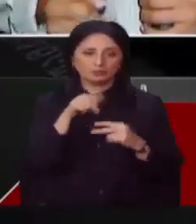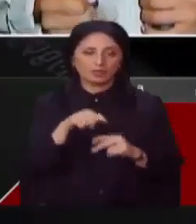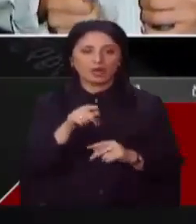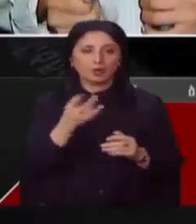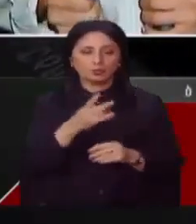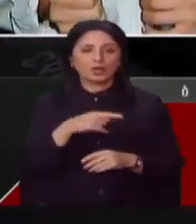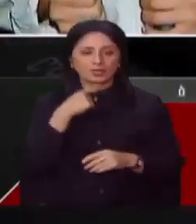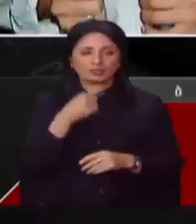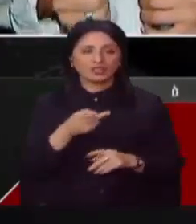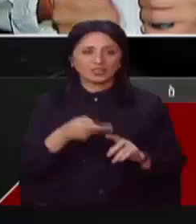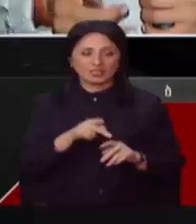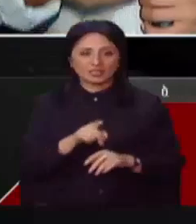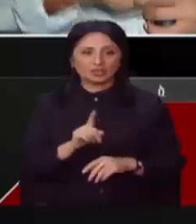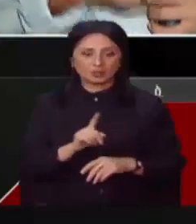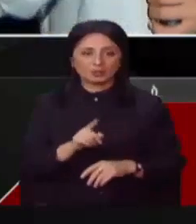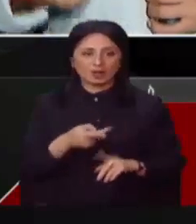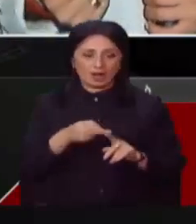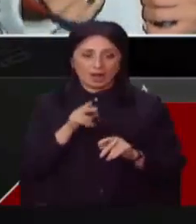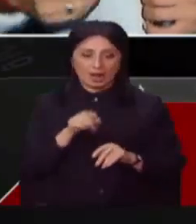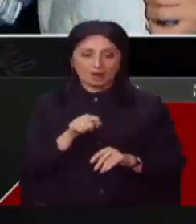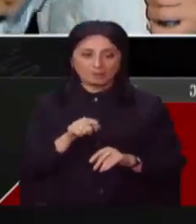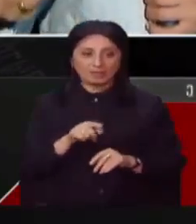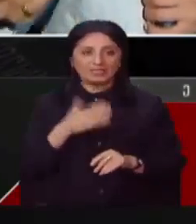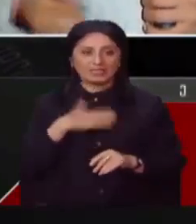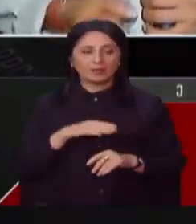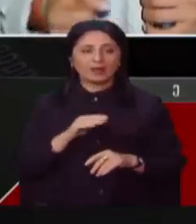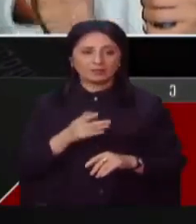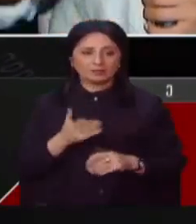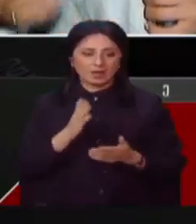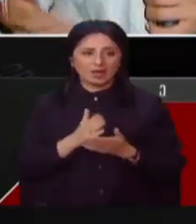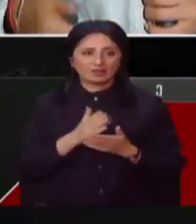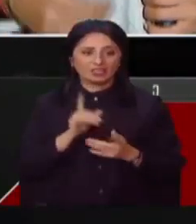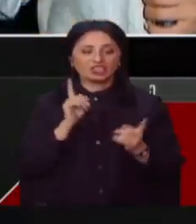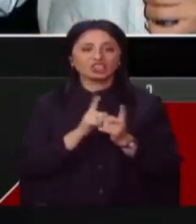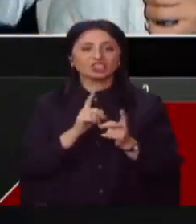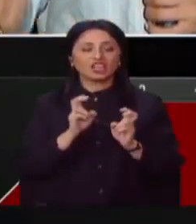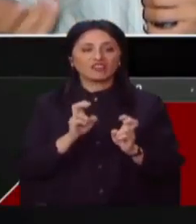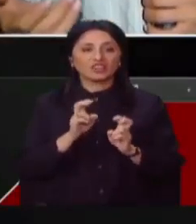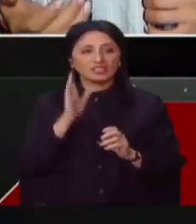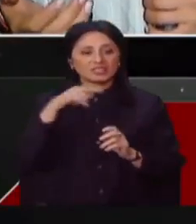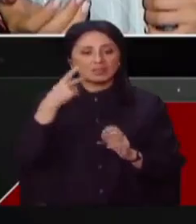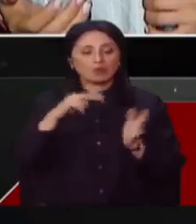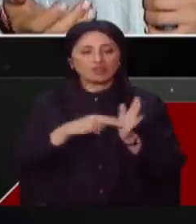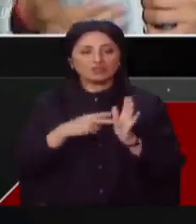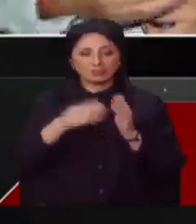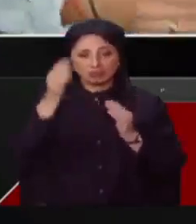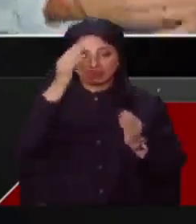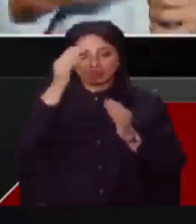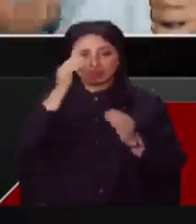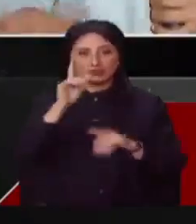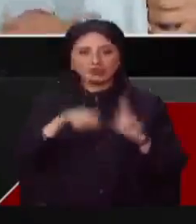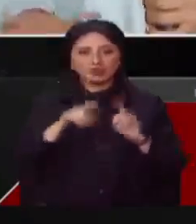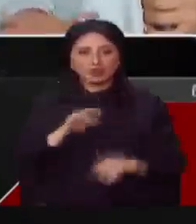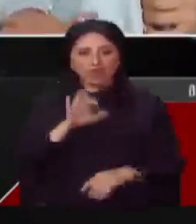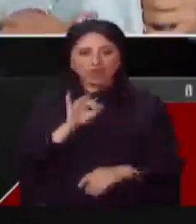ასევე უნდა ითქვას ისიც, რომ ამ საკმაოდ კრიტიკული არის ამ შეხვედრების თუ სამომავლო გეგმებზე მსჯელობისა და